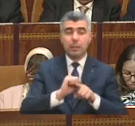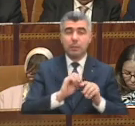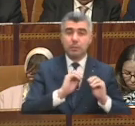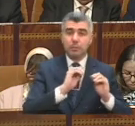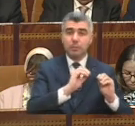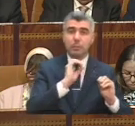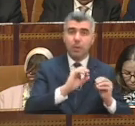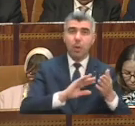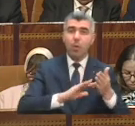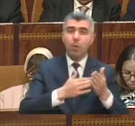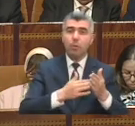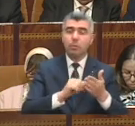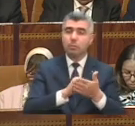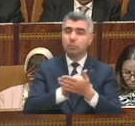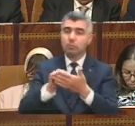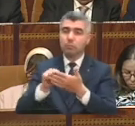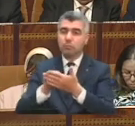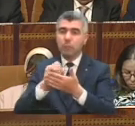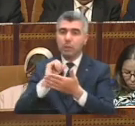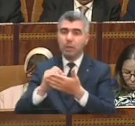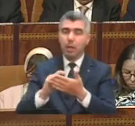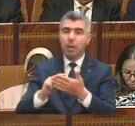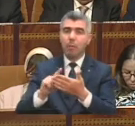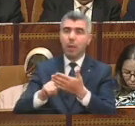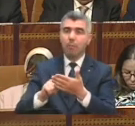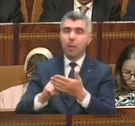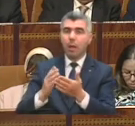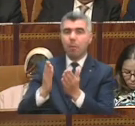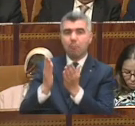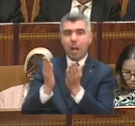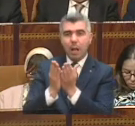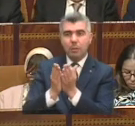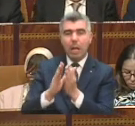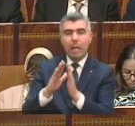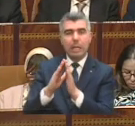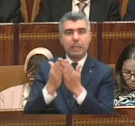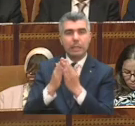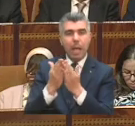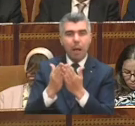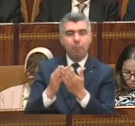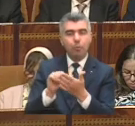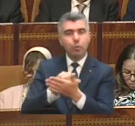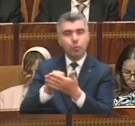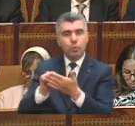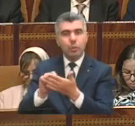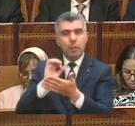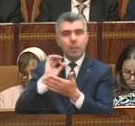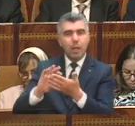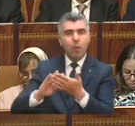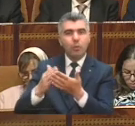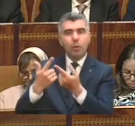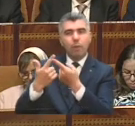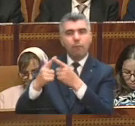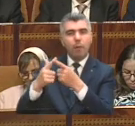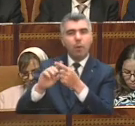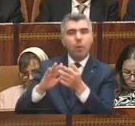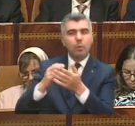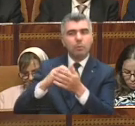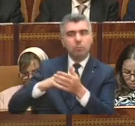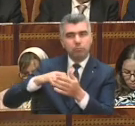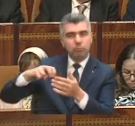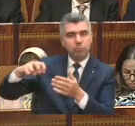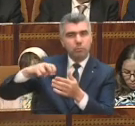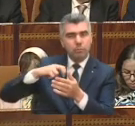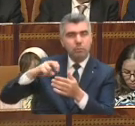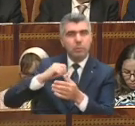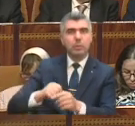في تغطية تكاليف الرسوم الدراسية والكتب والمواد التدريبية وغيرها من المصارف ذات الصلة،